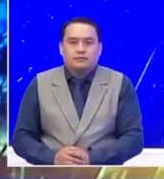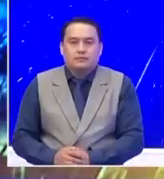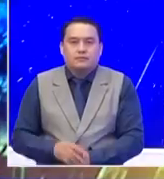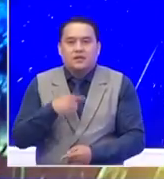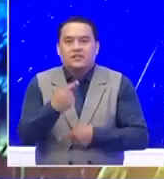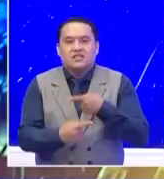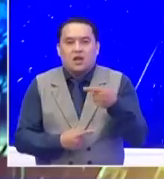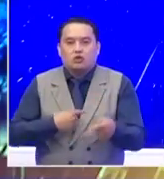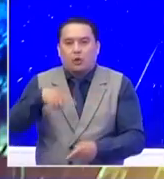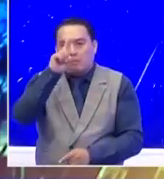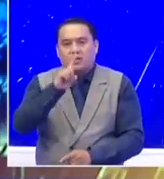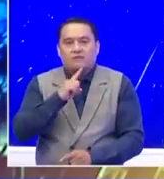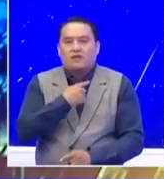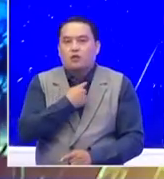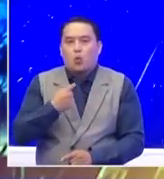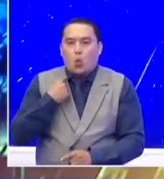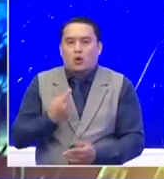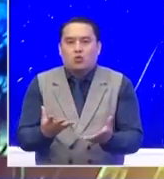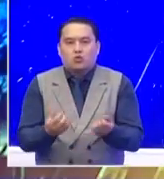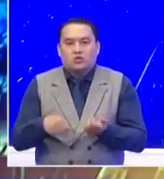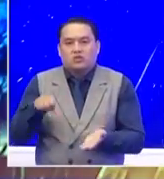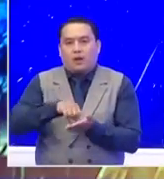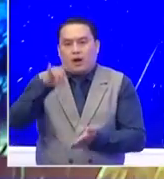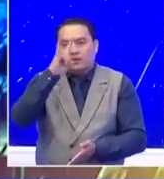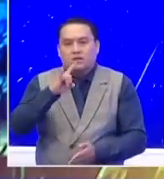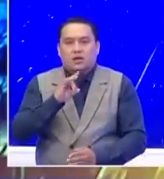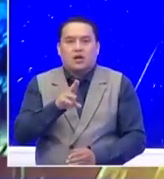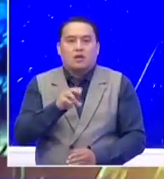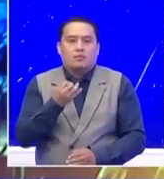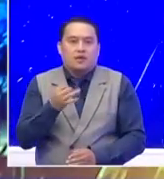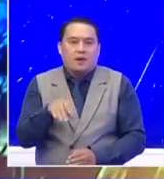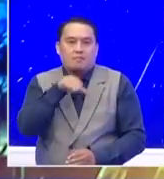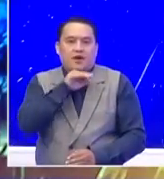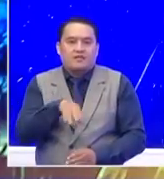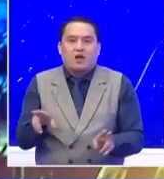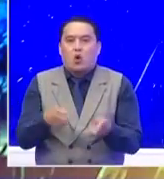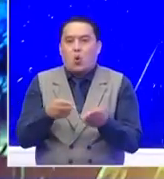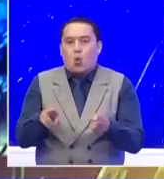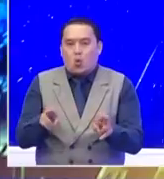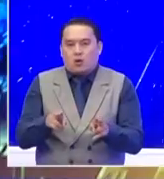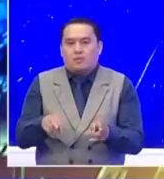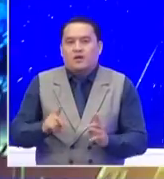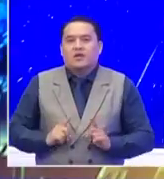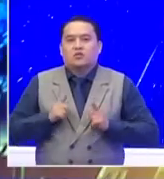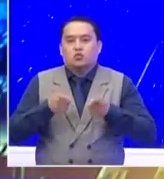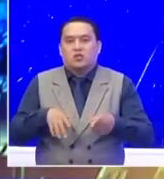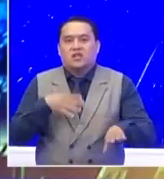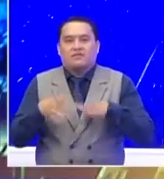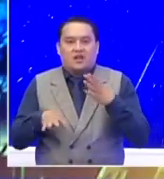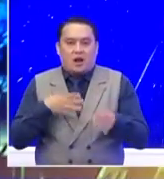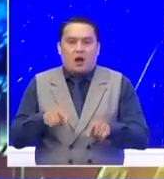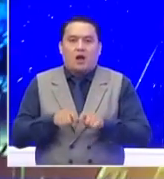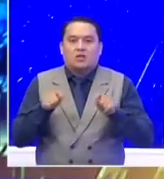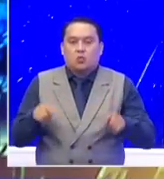Уже в следующем месяце Талдыкурган примет чемпионат Казахстана по регби. Профессиональный клуб «Олимп» уже приступил к тренировкам